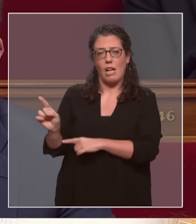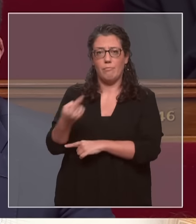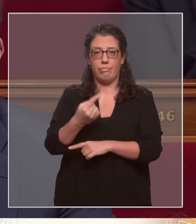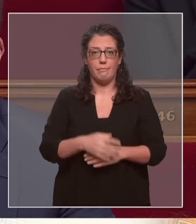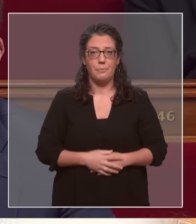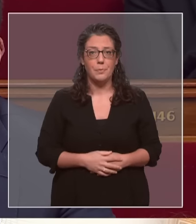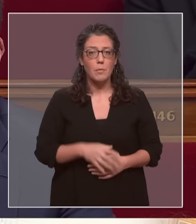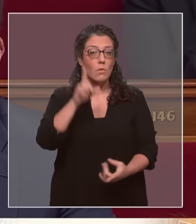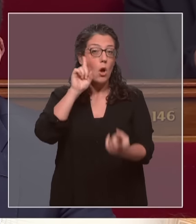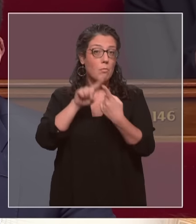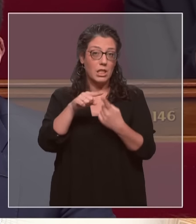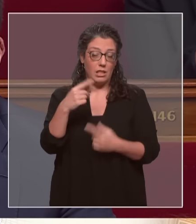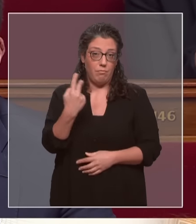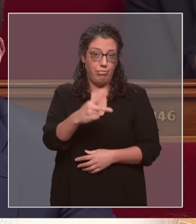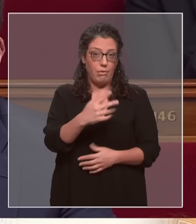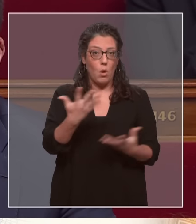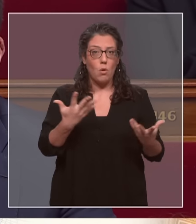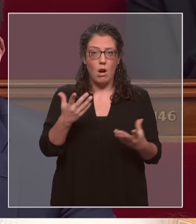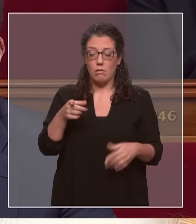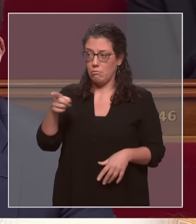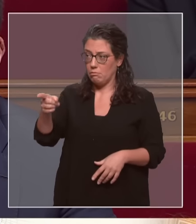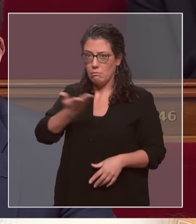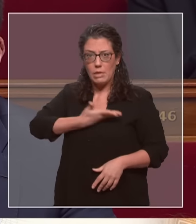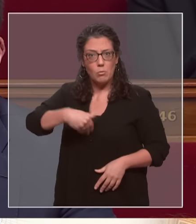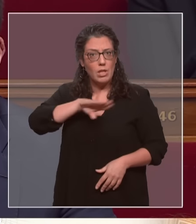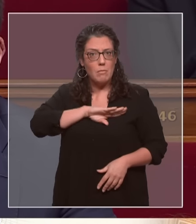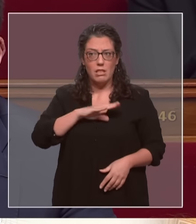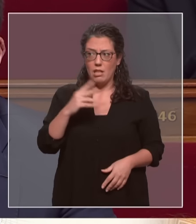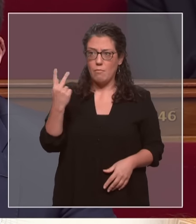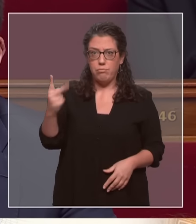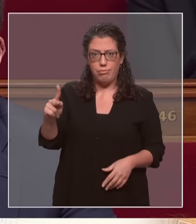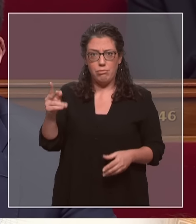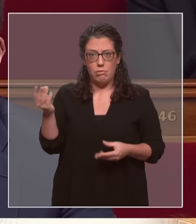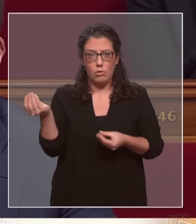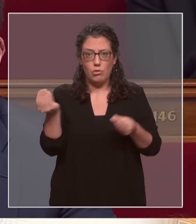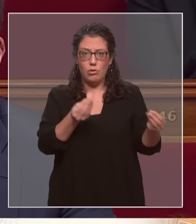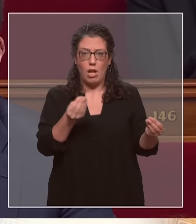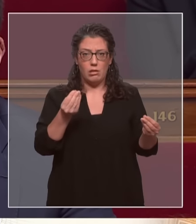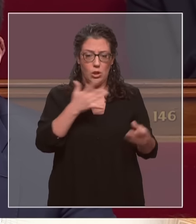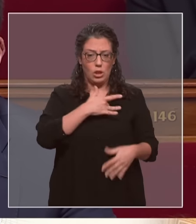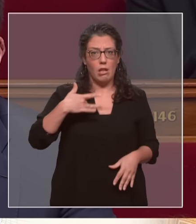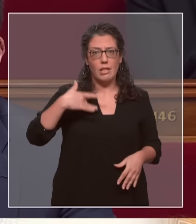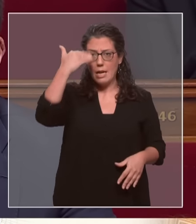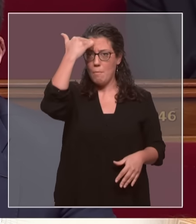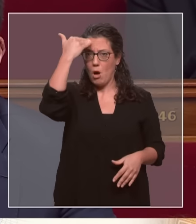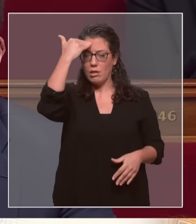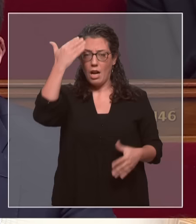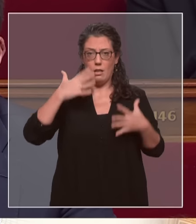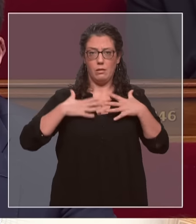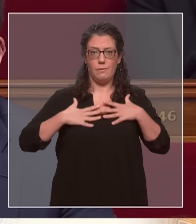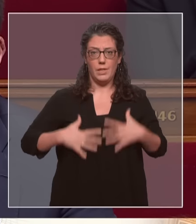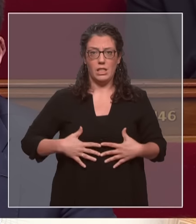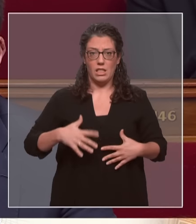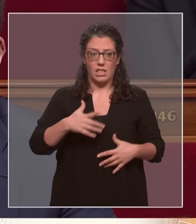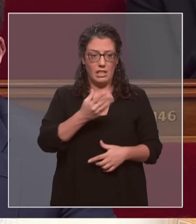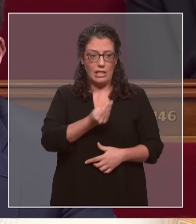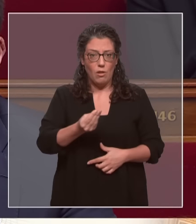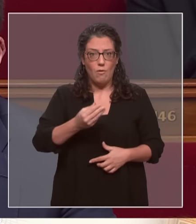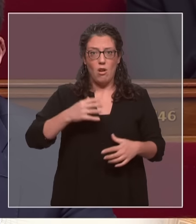objectif, faire reconnaître la responsabilité du réseau social dans la dégradation d'état de santé mentale et physique de ces